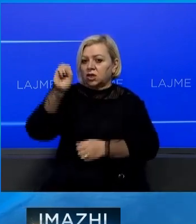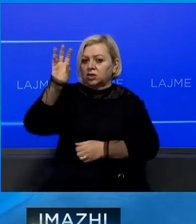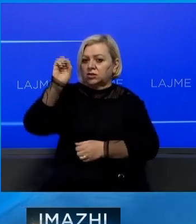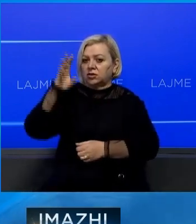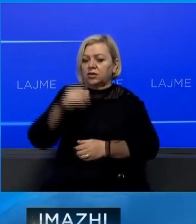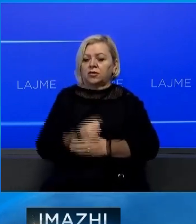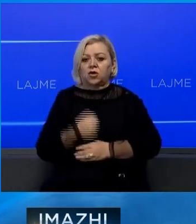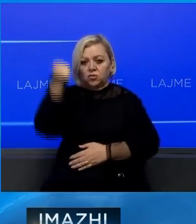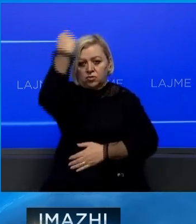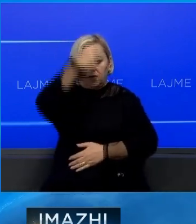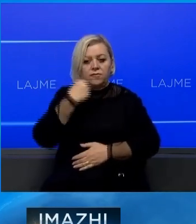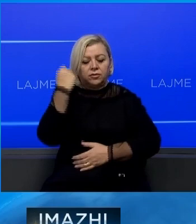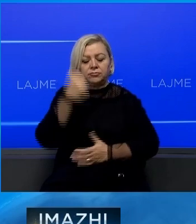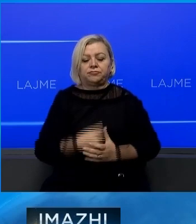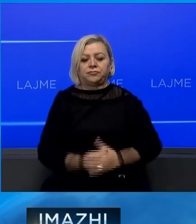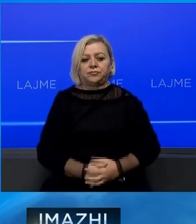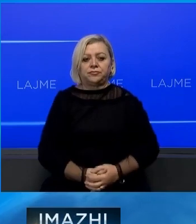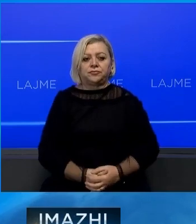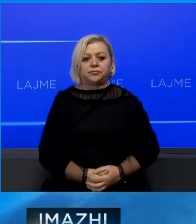vend.